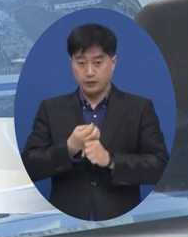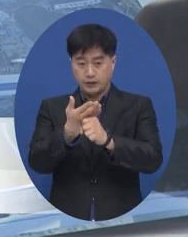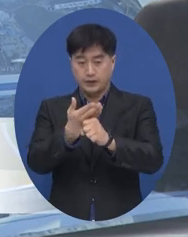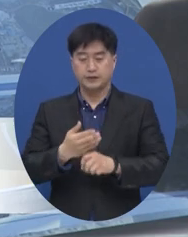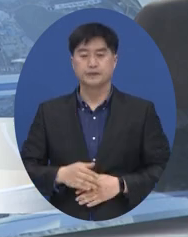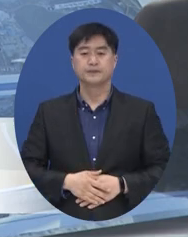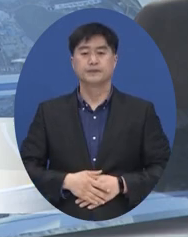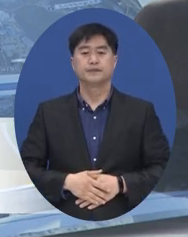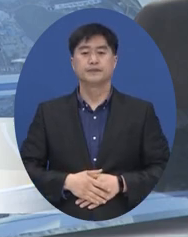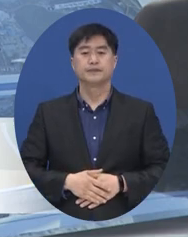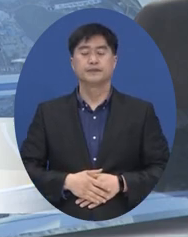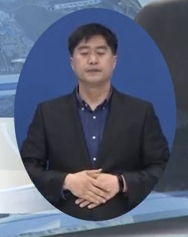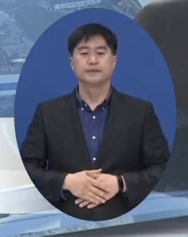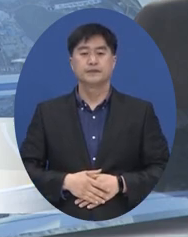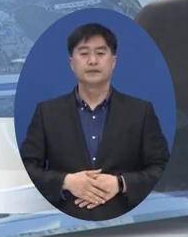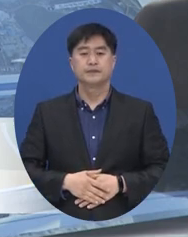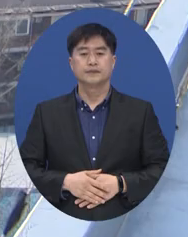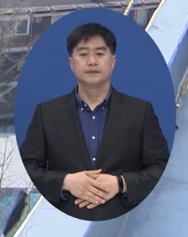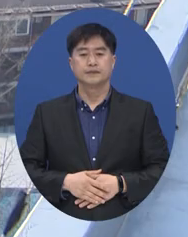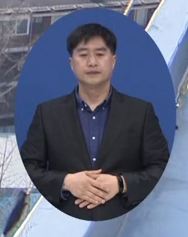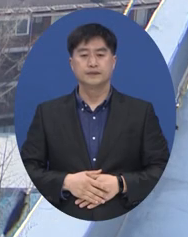최창순 기자가 취재했습니다.